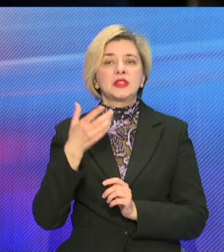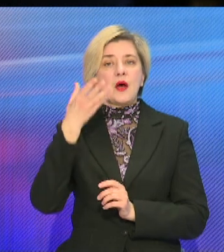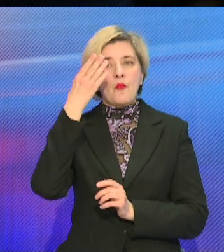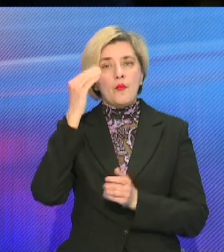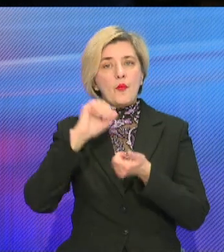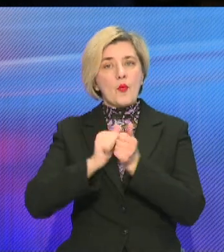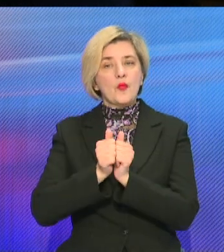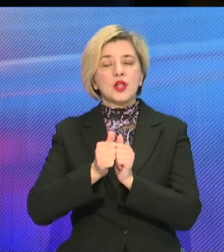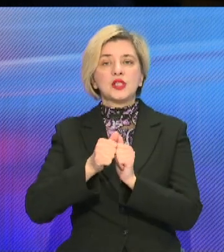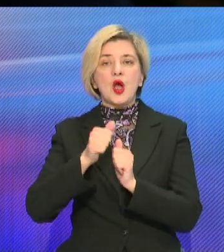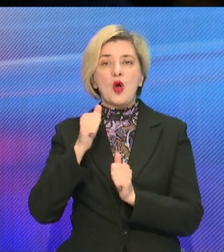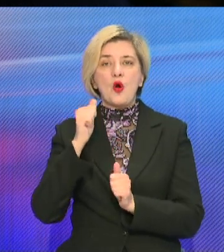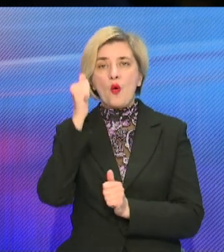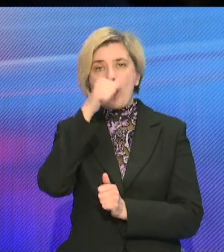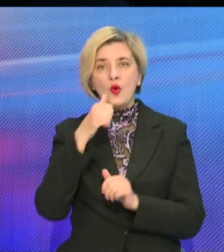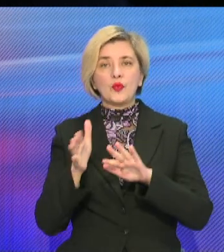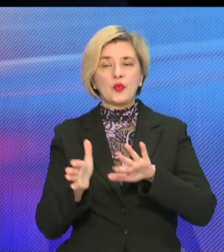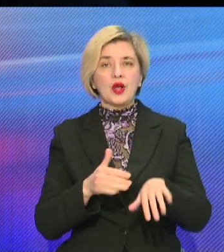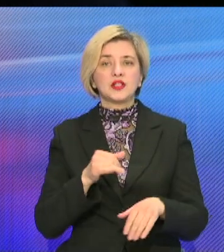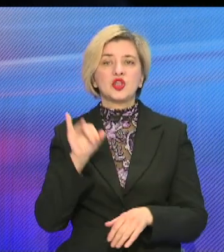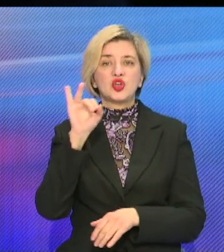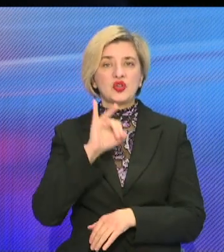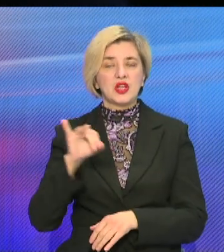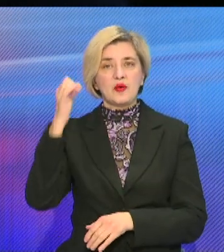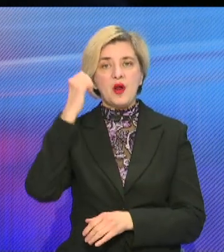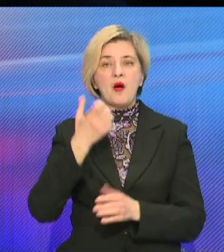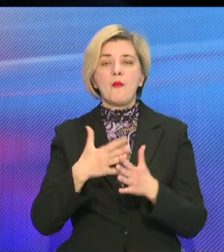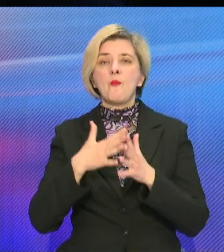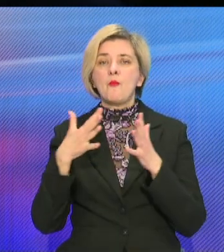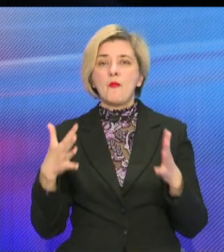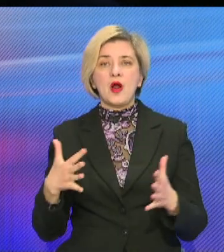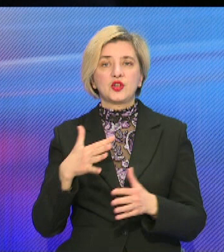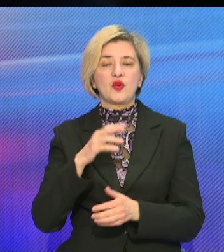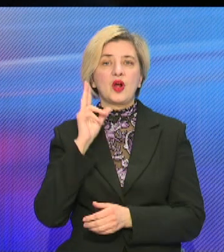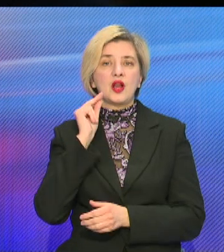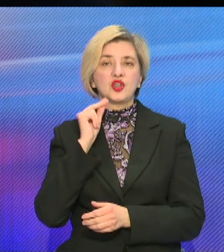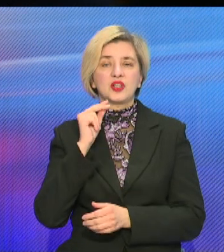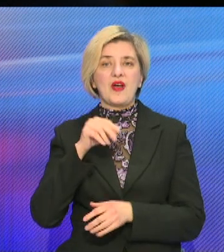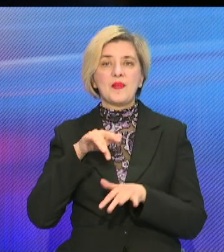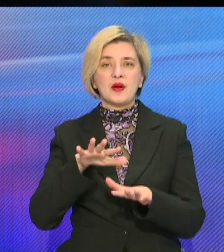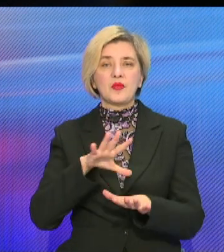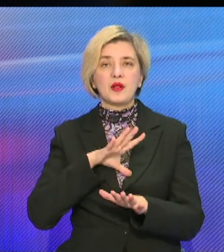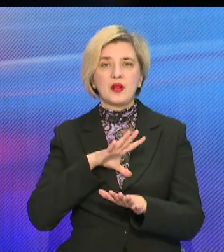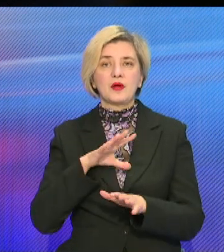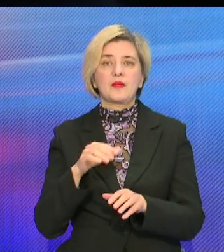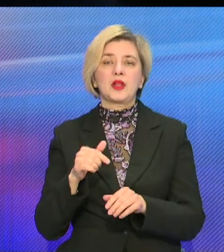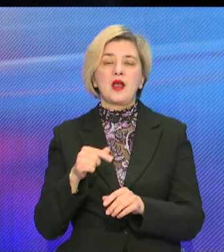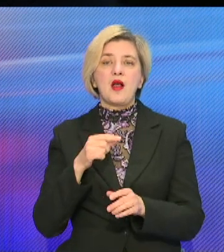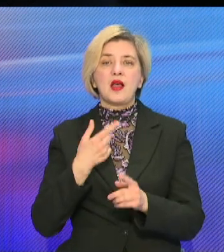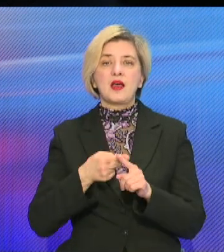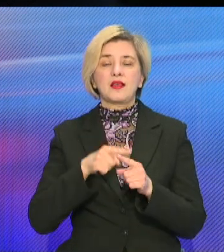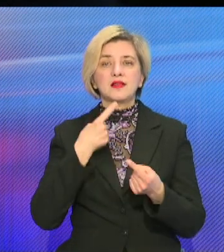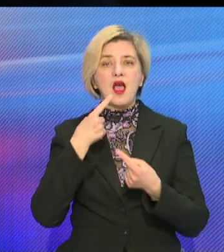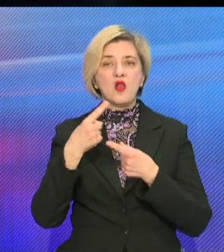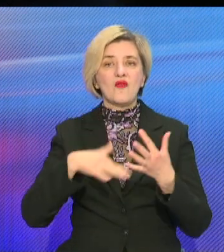и очень большое количество мероприятий было. Это были и диалоговые площадки, и автопробеги,